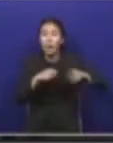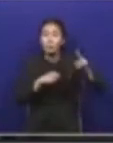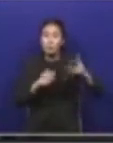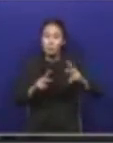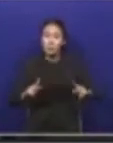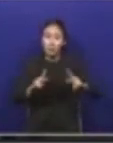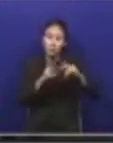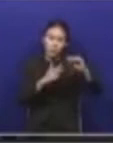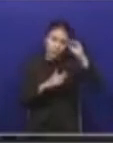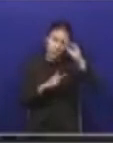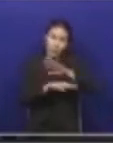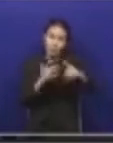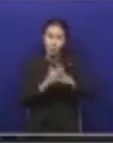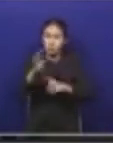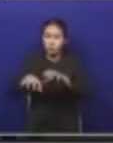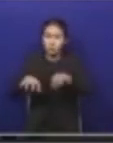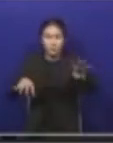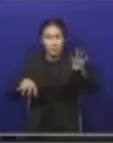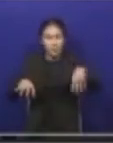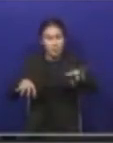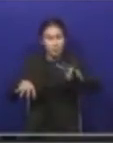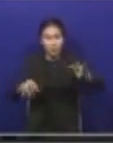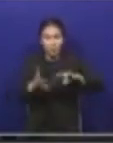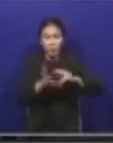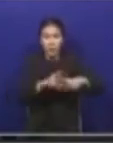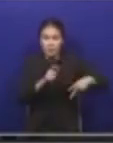พ่ออยู่บ้านลุงพิบูลย์รักษ์ตัดไปหมดสุรินทร์ได้เลยนะตัดวิ่งวันละตั้งกระทรวงศึกษา4700ไม่ใช่วิจารณญาณในรายละเอียดเลยน่ารังเกียจมากกระบวนการของประเทศนี้ในการจัดทำงบประมาณน่ะ